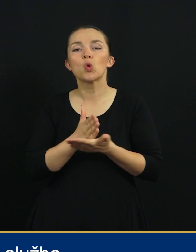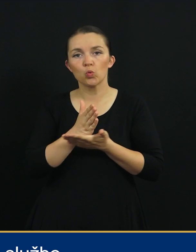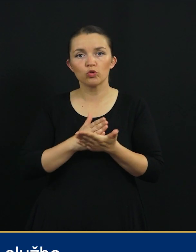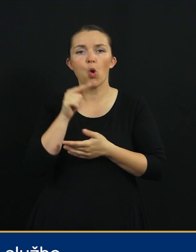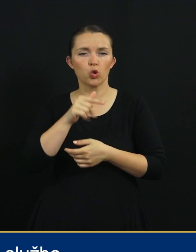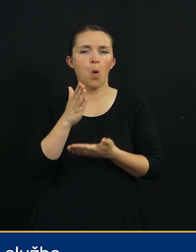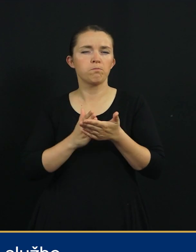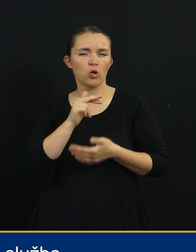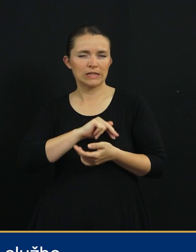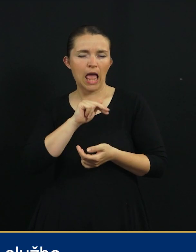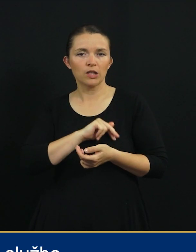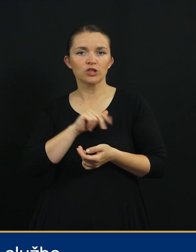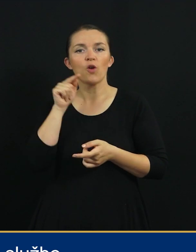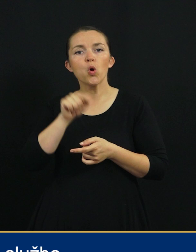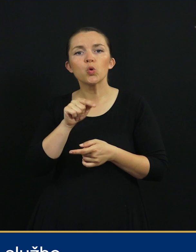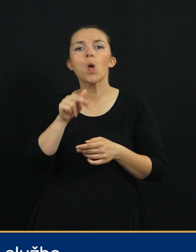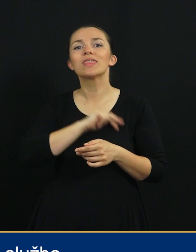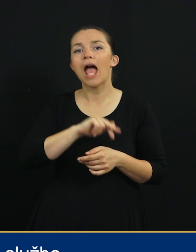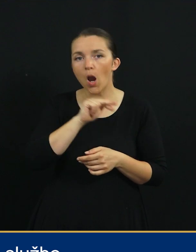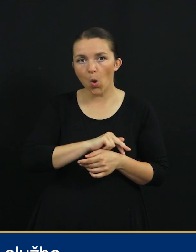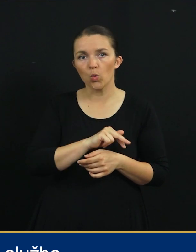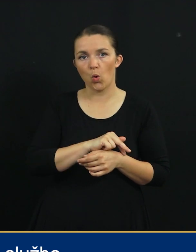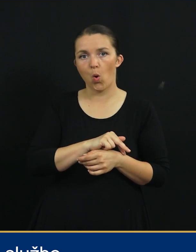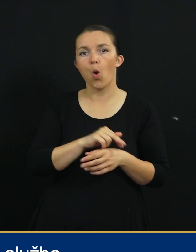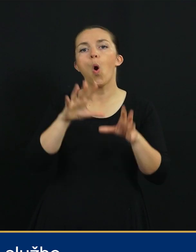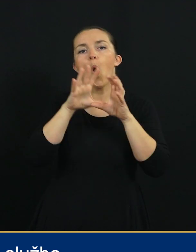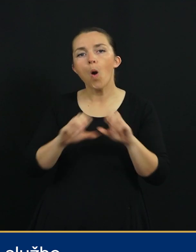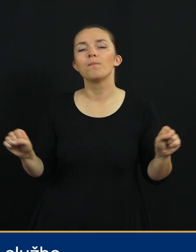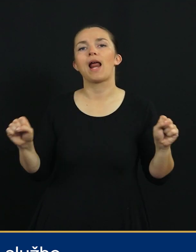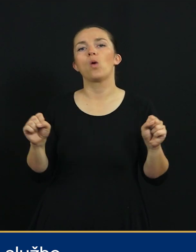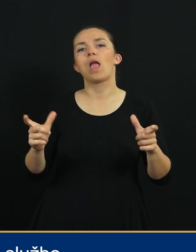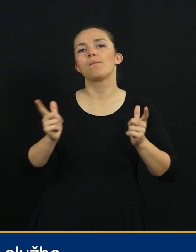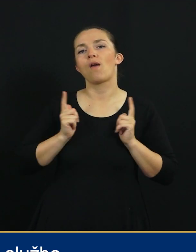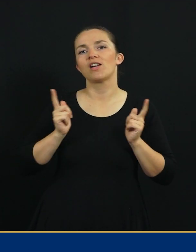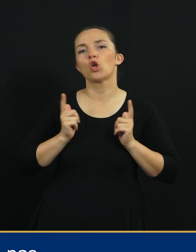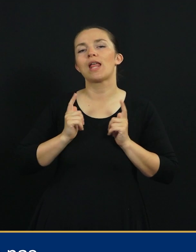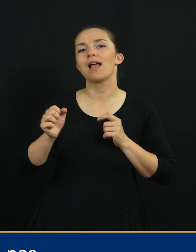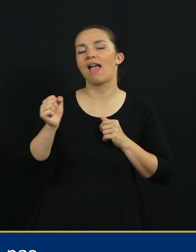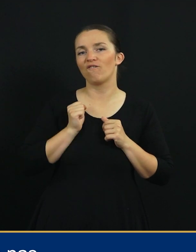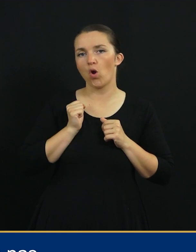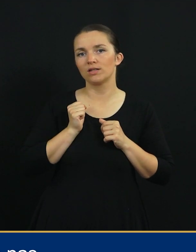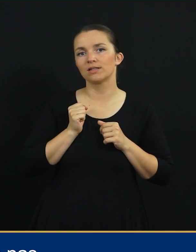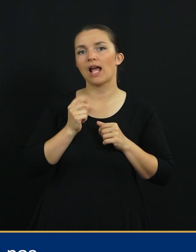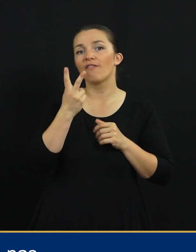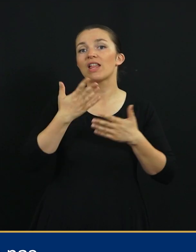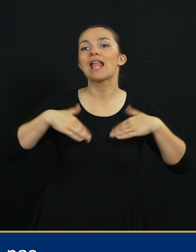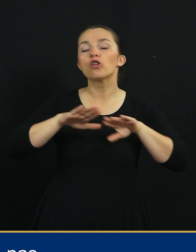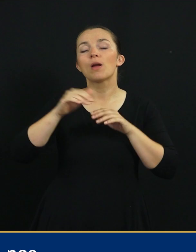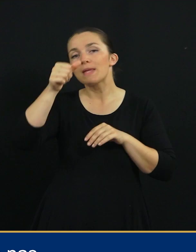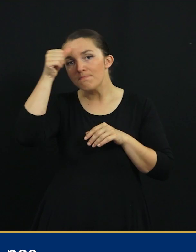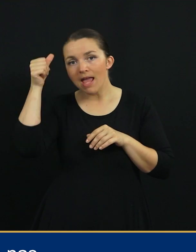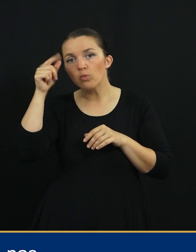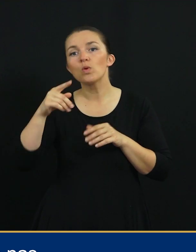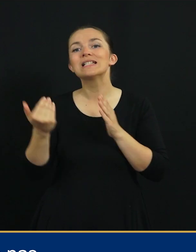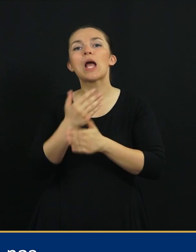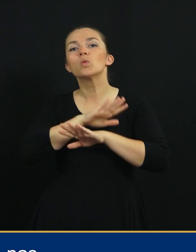to poslanstvo, to nalogo opravlja profesionalna vojska v našem imenu in